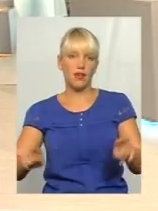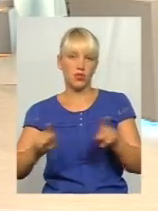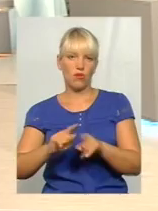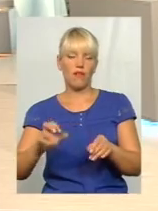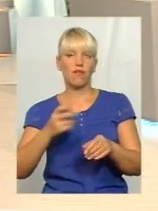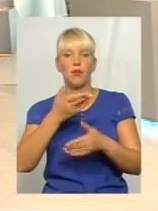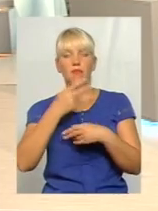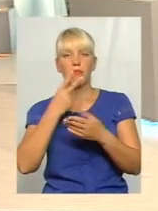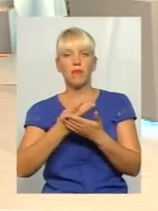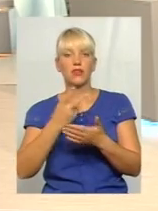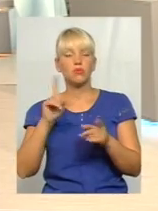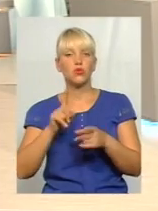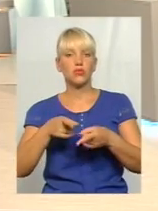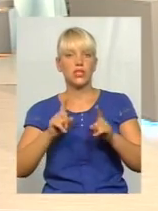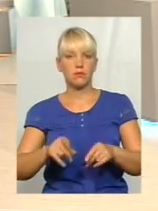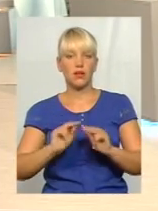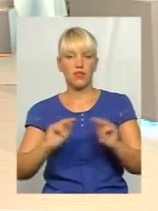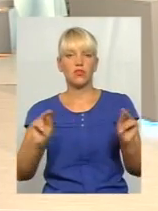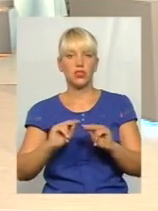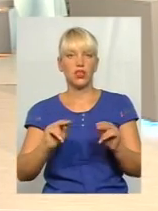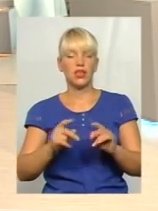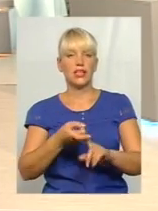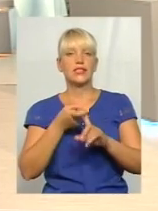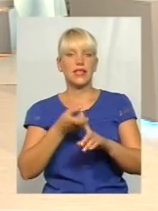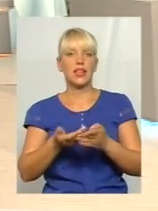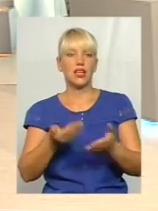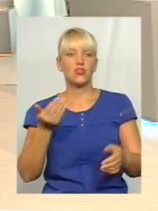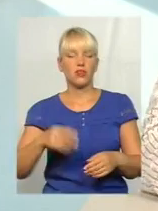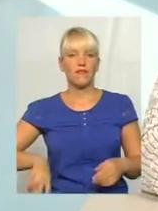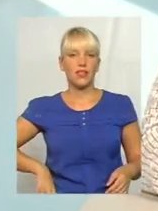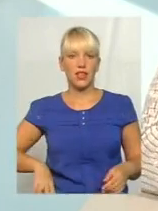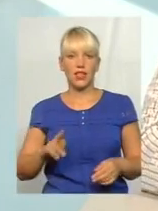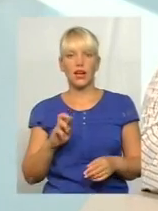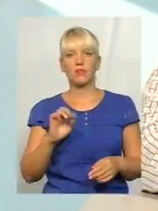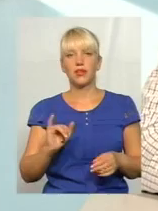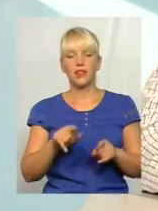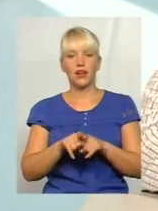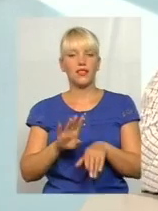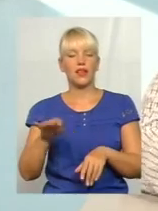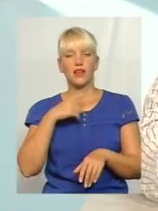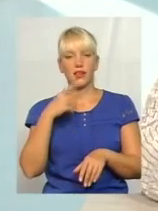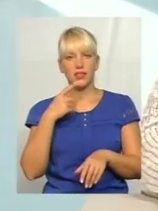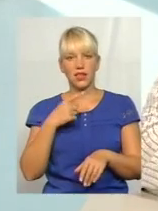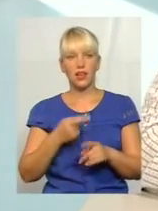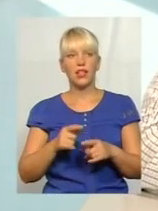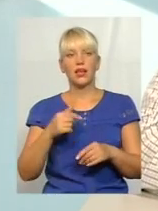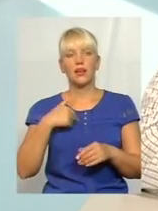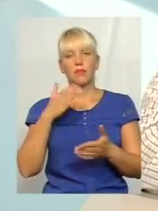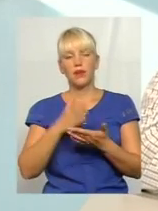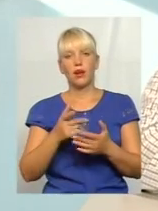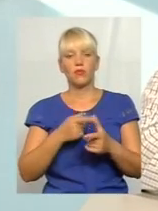викладачі не викладачі а вчителі вони залежать все оддно від директора як би там Хто б не казав тобто прямо чи